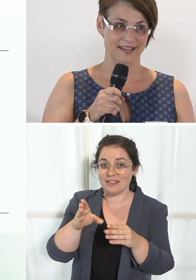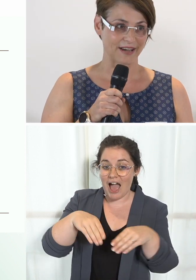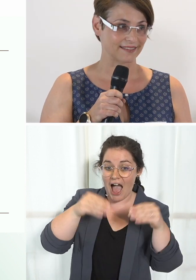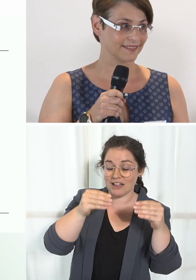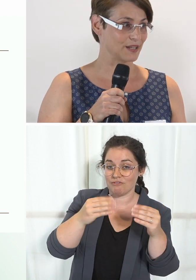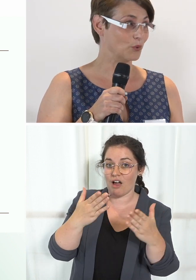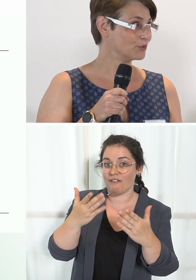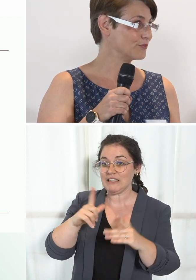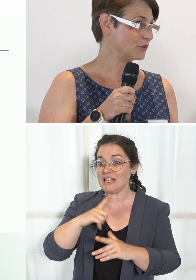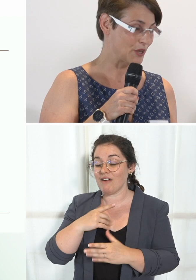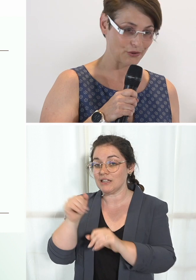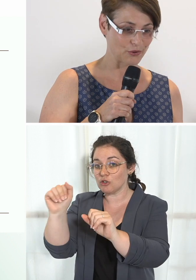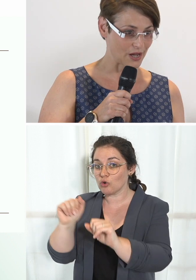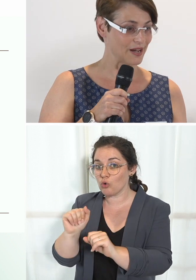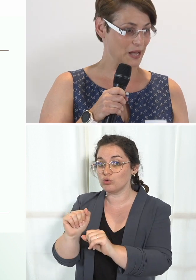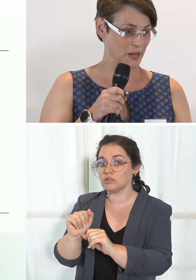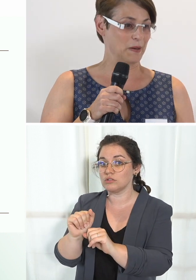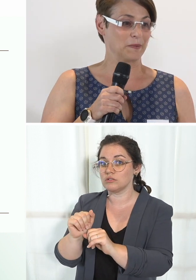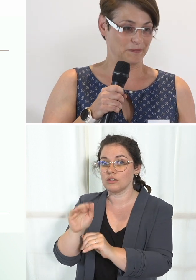Was erwarten die Kunden von